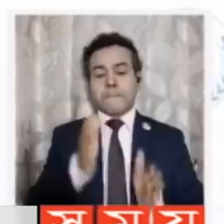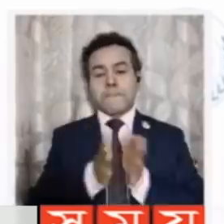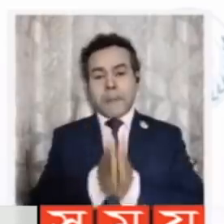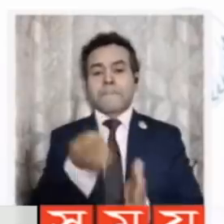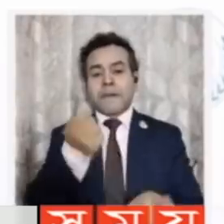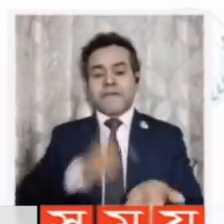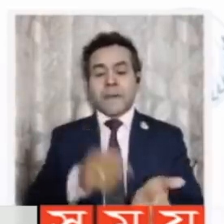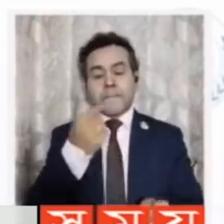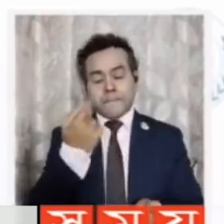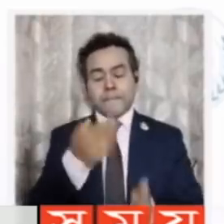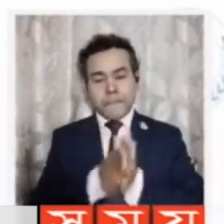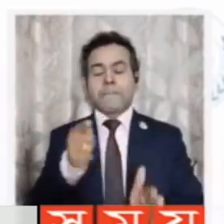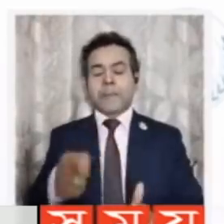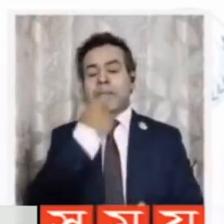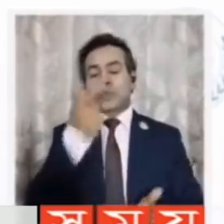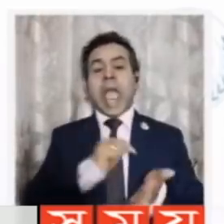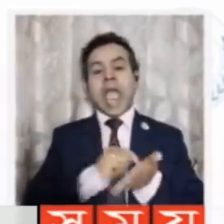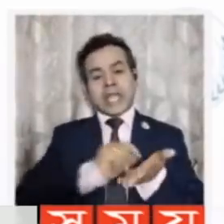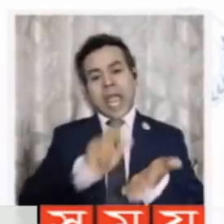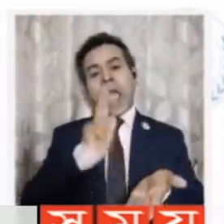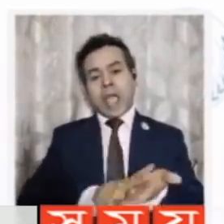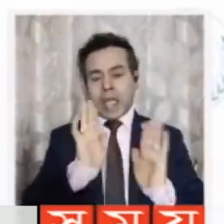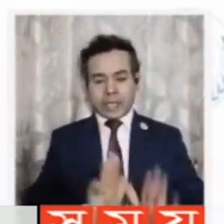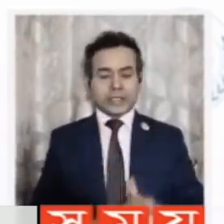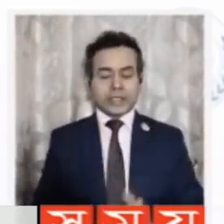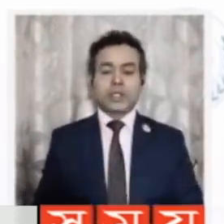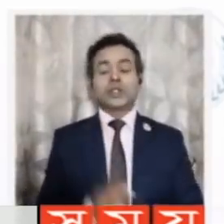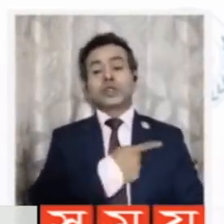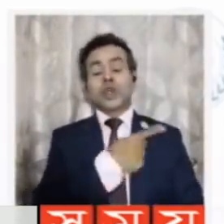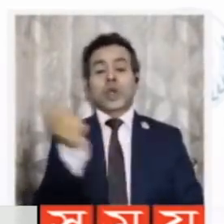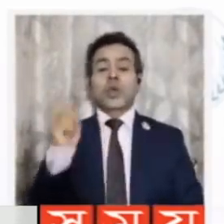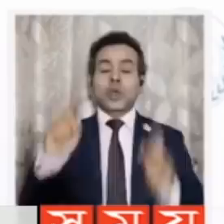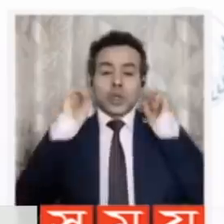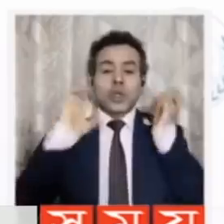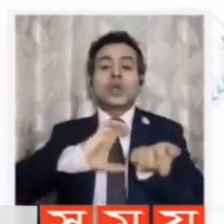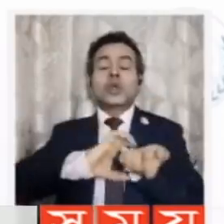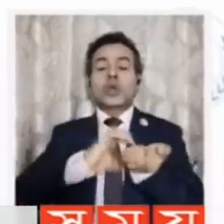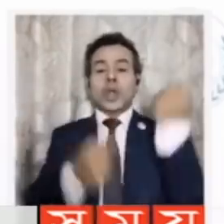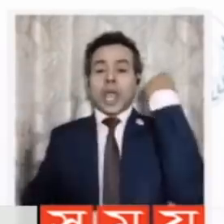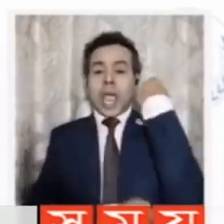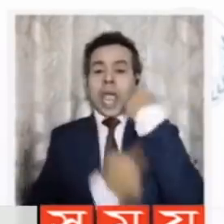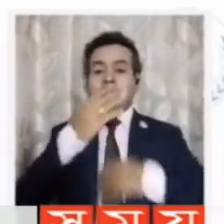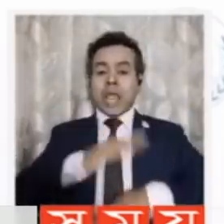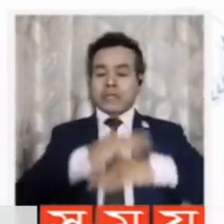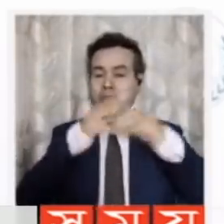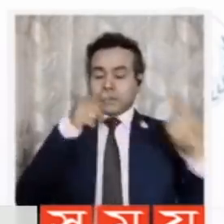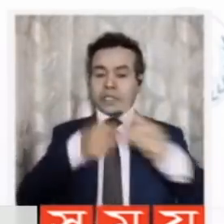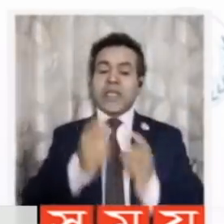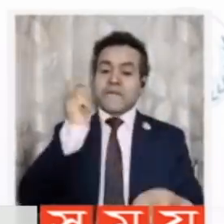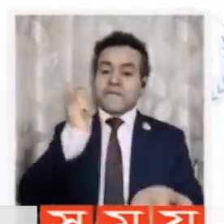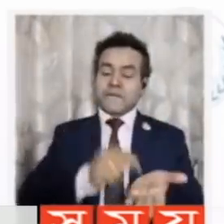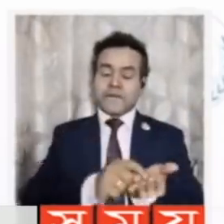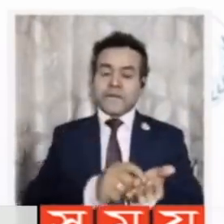ক্ষেত্রে উল্লেখিত হারে ফি নির্ধারণ করা হয়েছে এটা, এবং ইতিমধ্যেই এই আদেশ কার্যকর